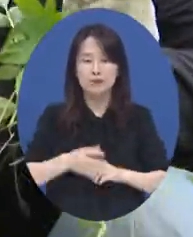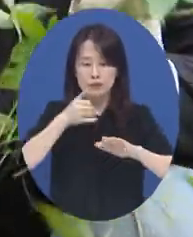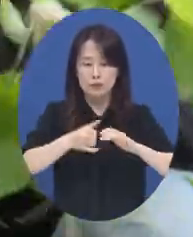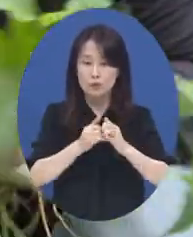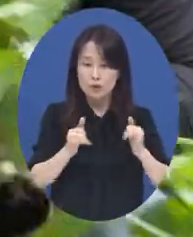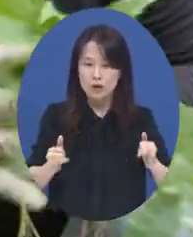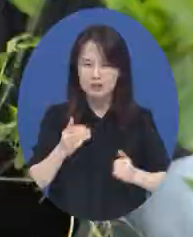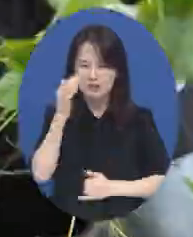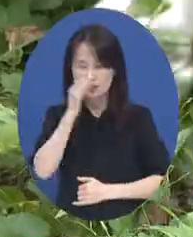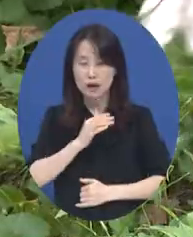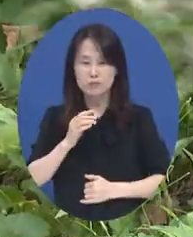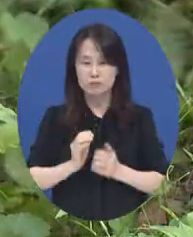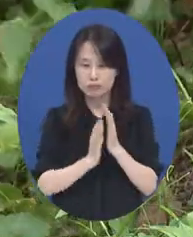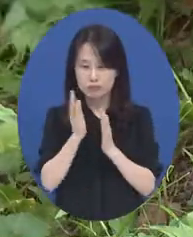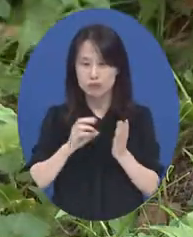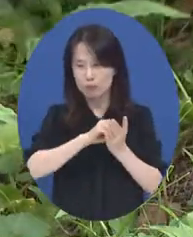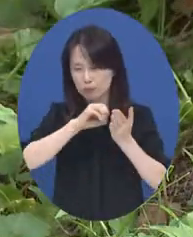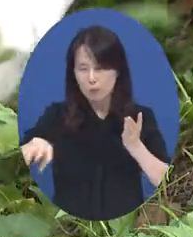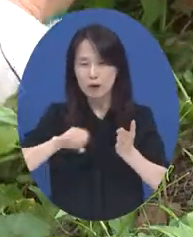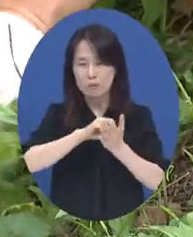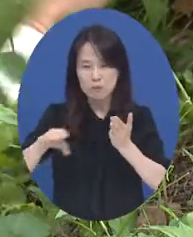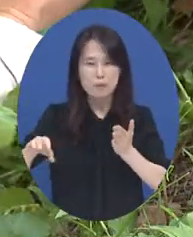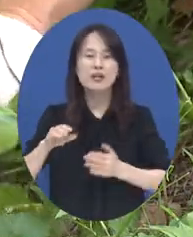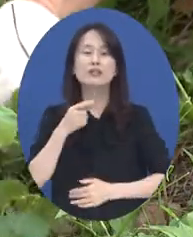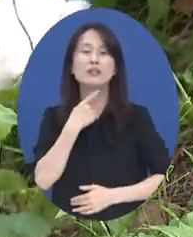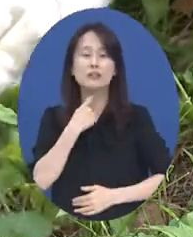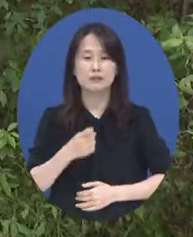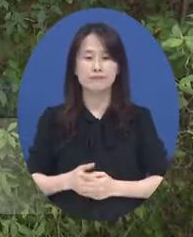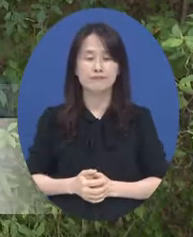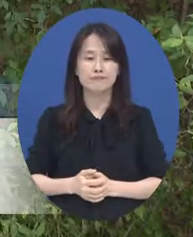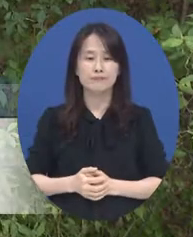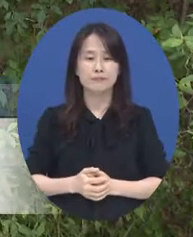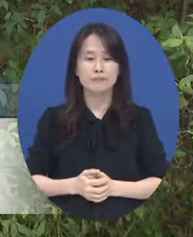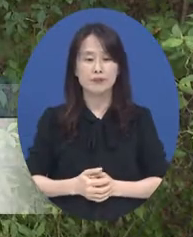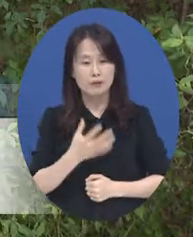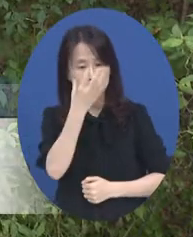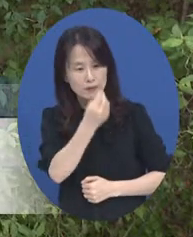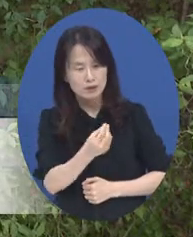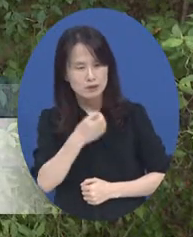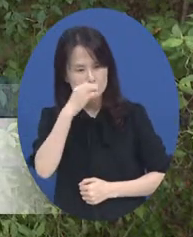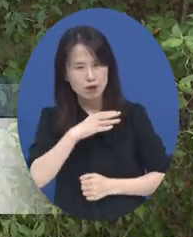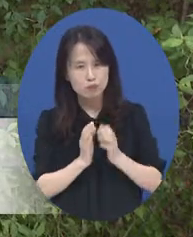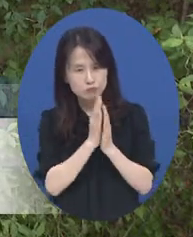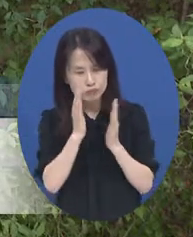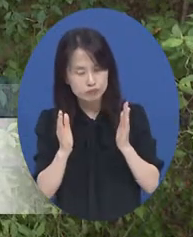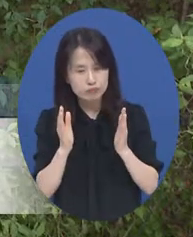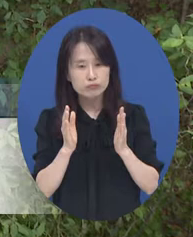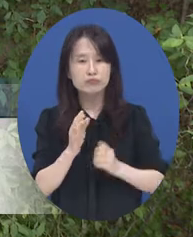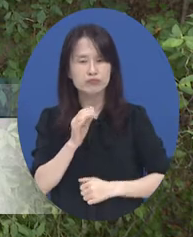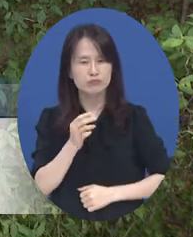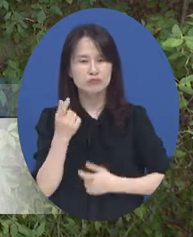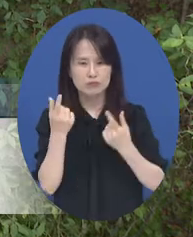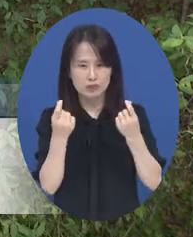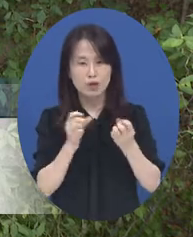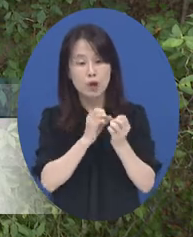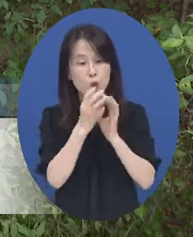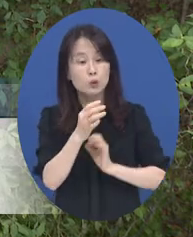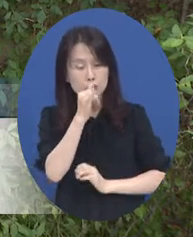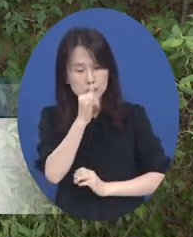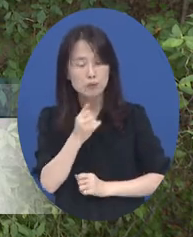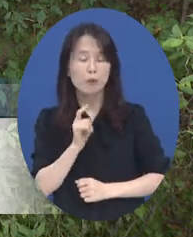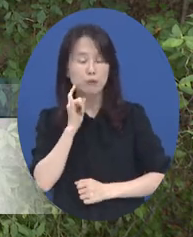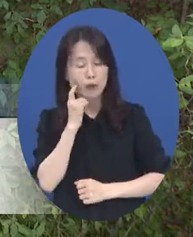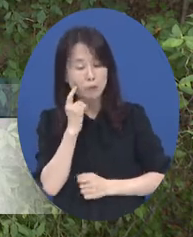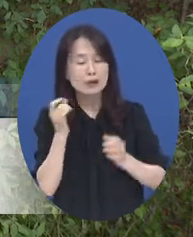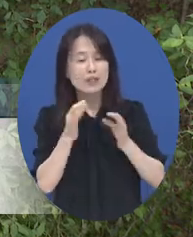주로 잡초로 여겨 뽑아버리기 일쑤였습니다. 언뜻 봐서는 그냥 뭐 풀인지, 그러니까 꽃이 좀 피어 있으면, 아, 꽃이 예쁘다라는